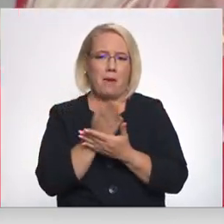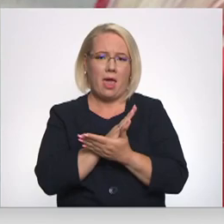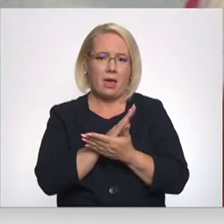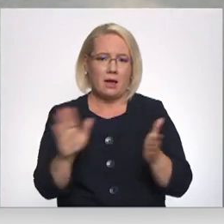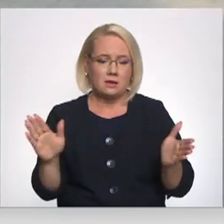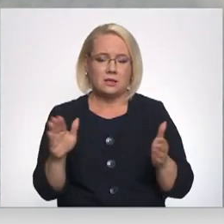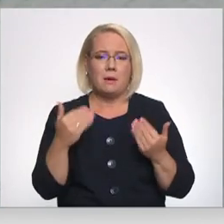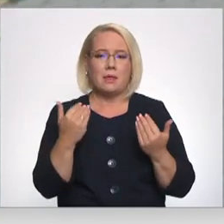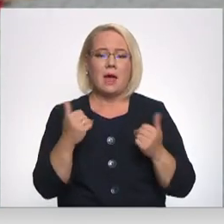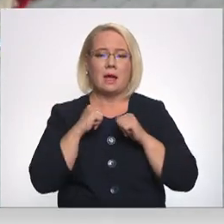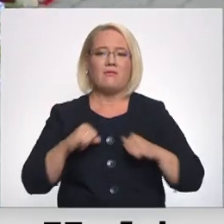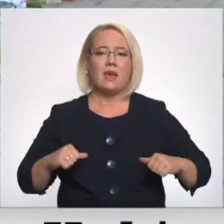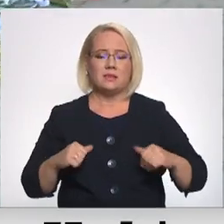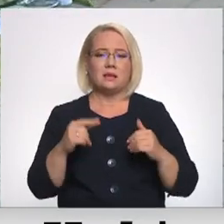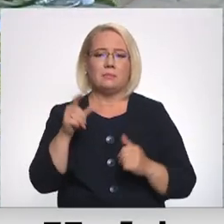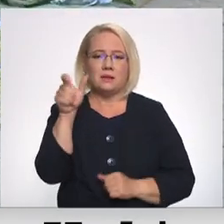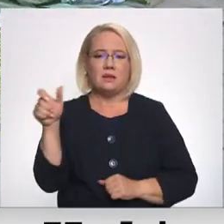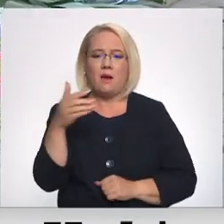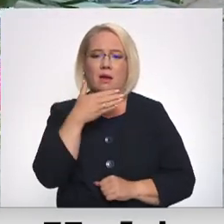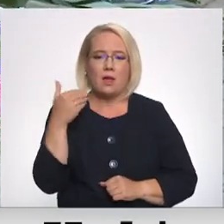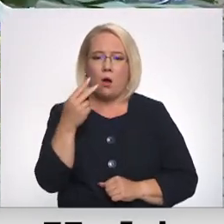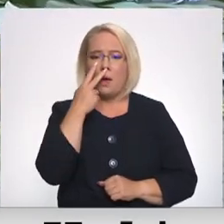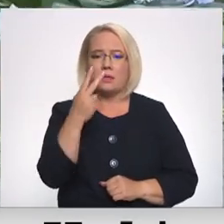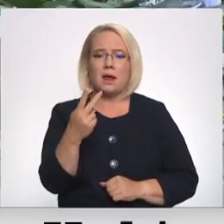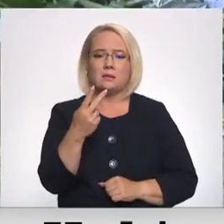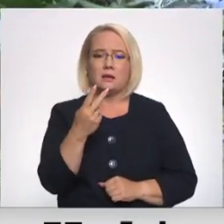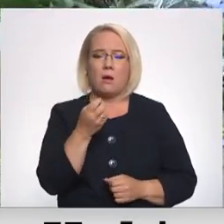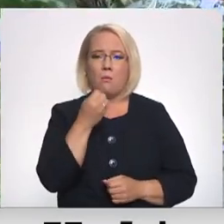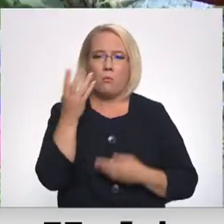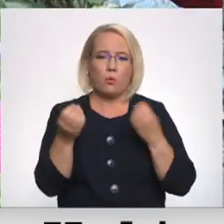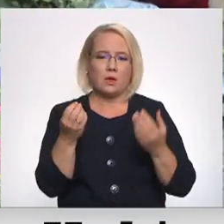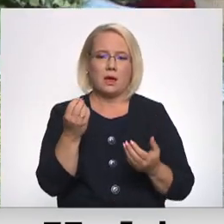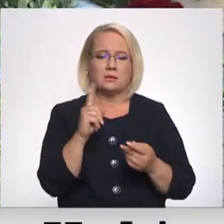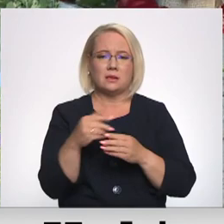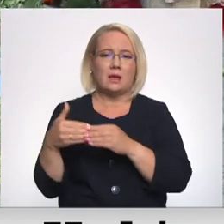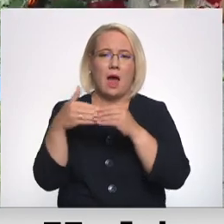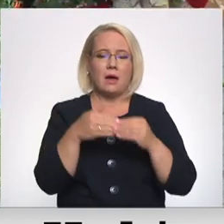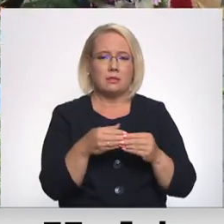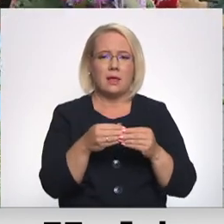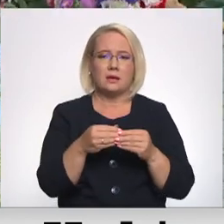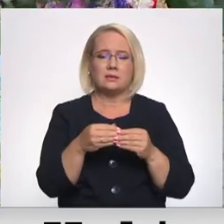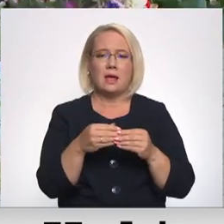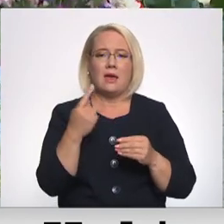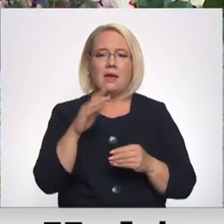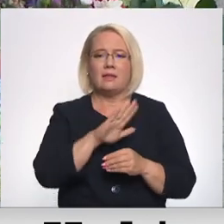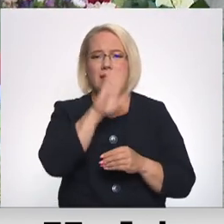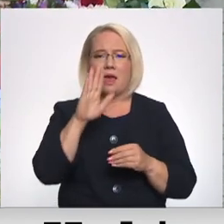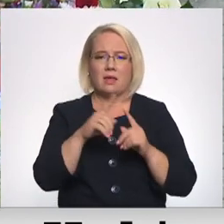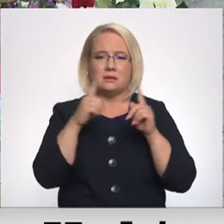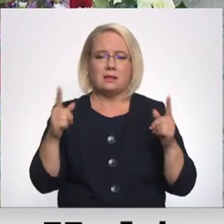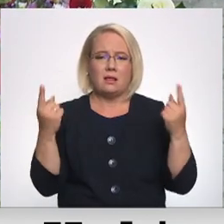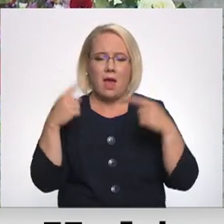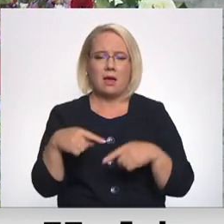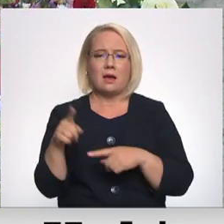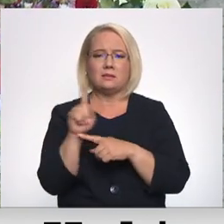jā, pagaidām cilvēku nav, bet mēs varam redzēt ziedus, kas šeit gulst, kas ir sanesti visas dienas laikā, tāpat arī sveces